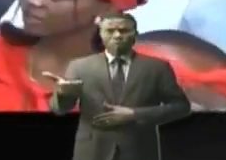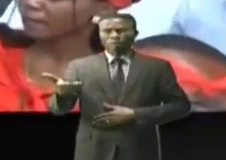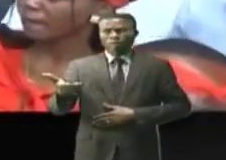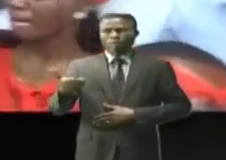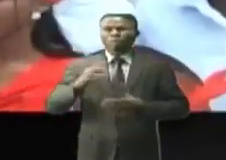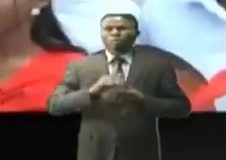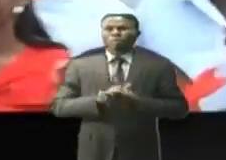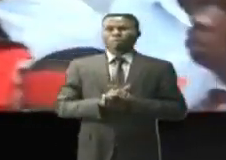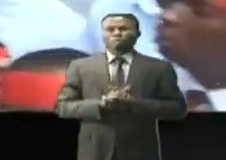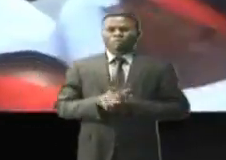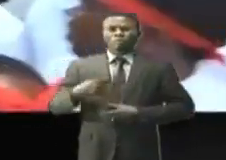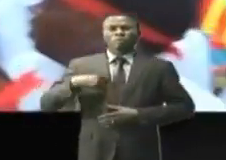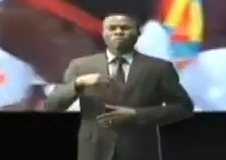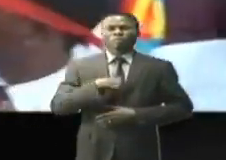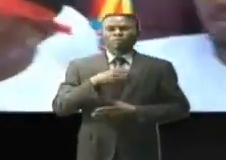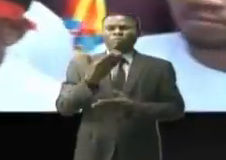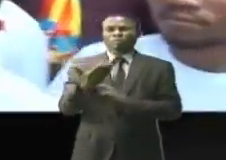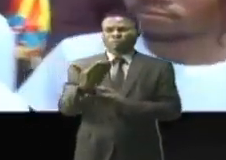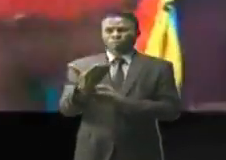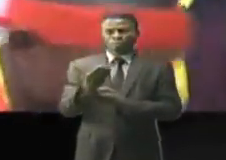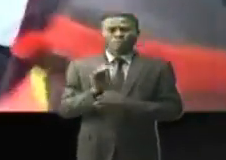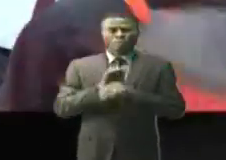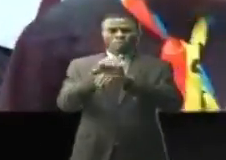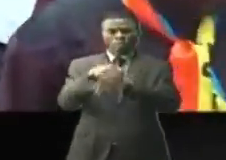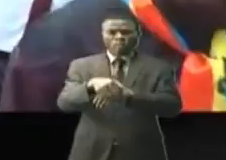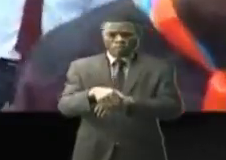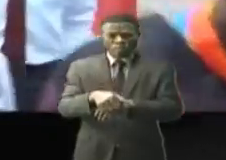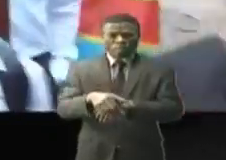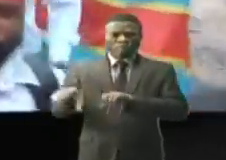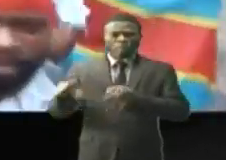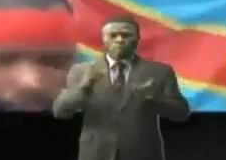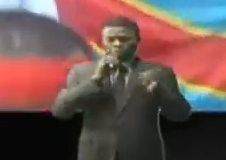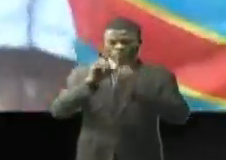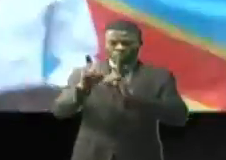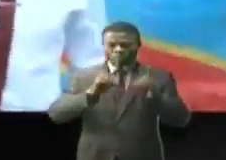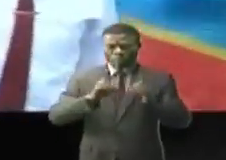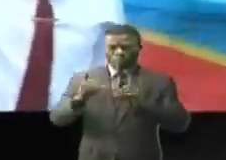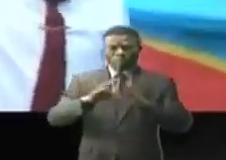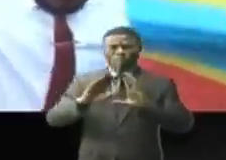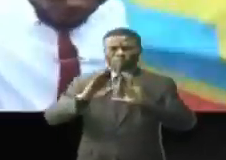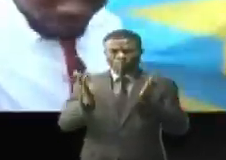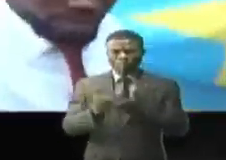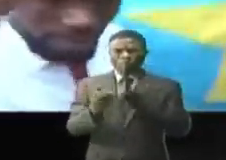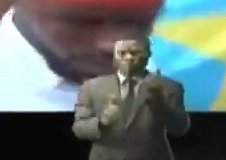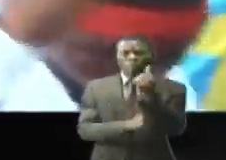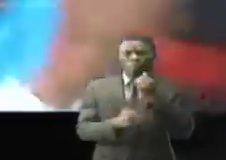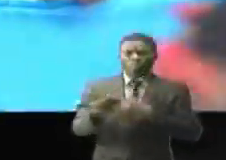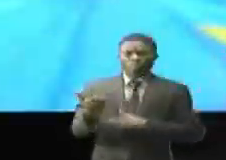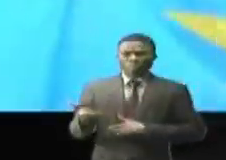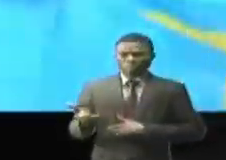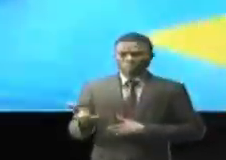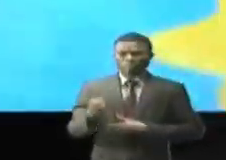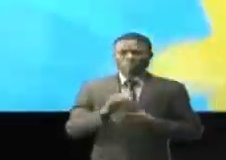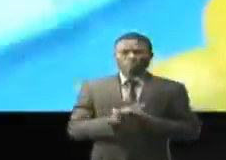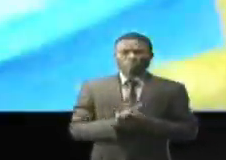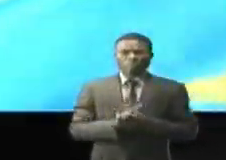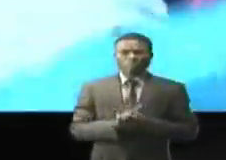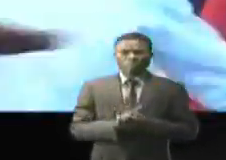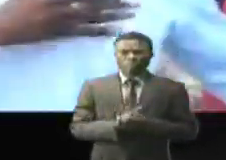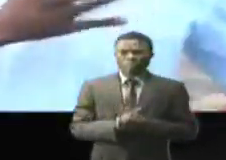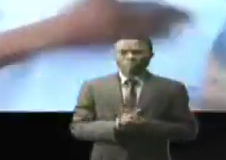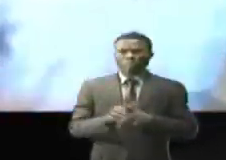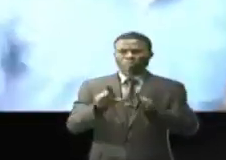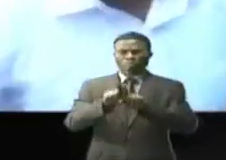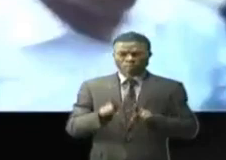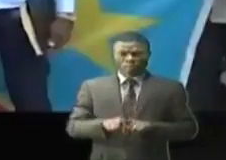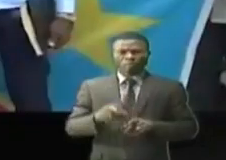RD congolais de ne pas prendre part à un prétendu dialogue avec les agresseurs, elle condamne le silence coupable de la communauté